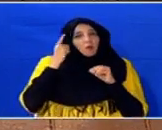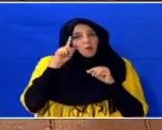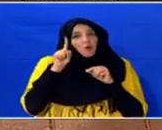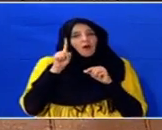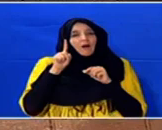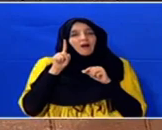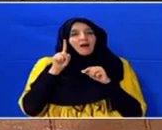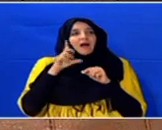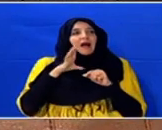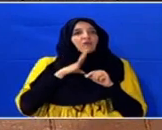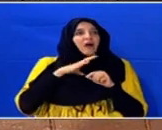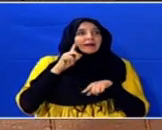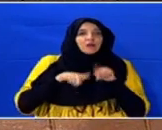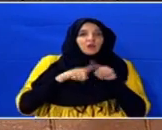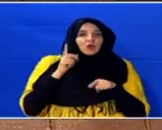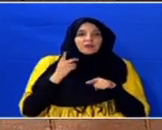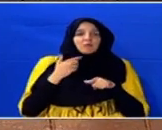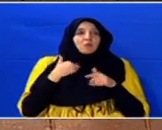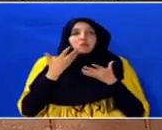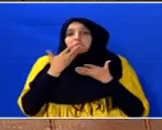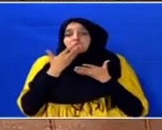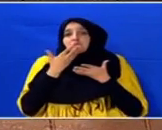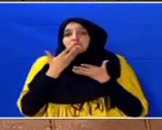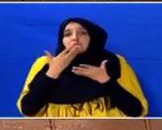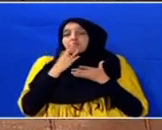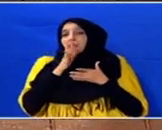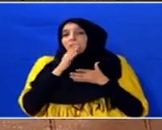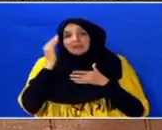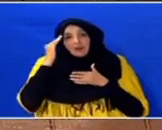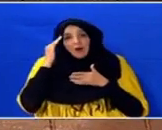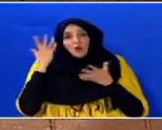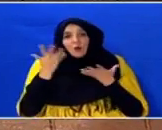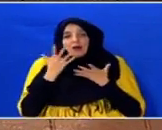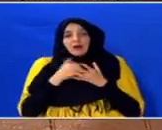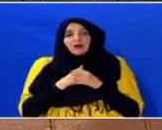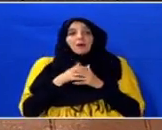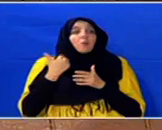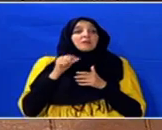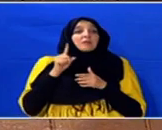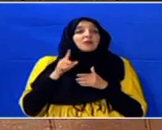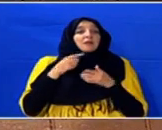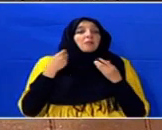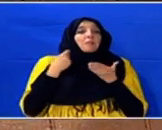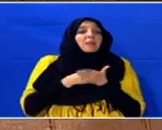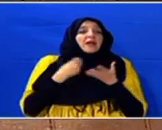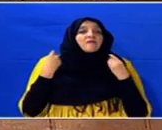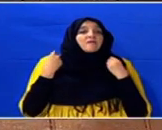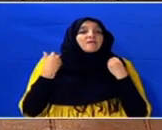فللضرورة أحكام. نعم. من أجل مواجهة مصاريف العلاج مثلا،